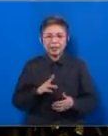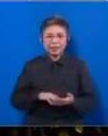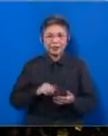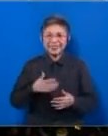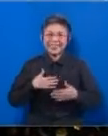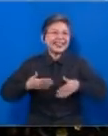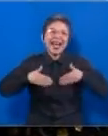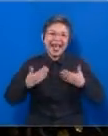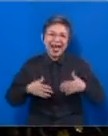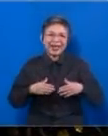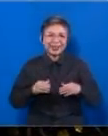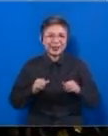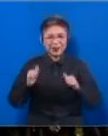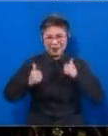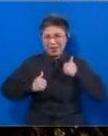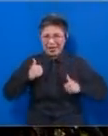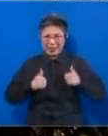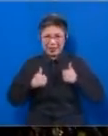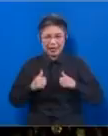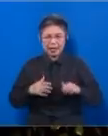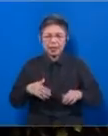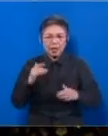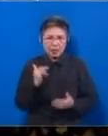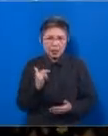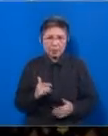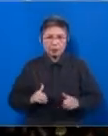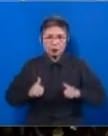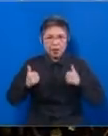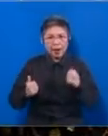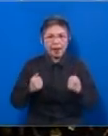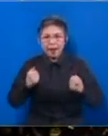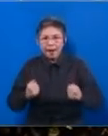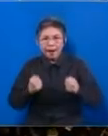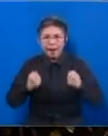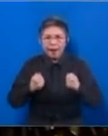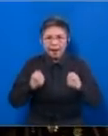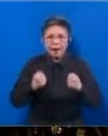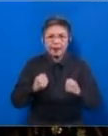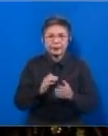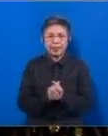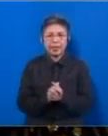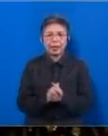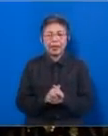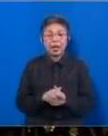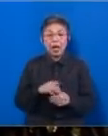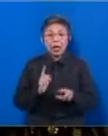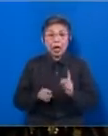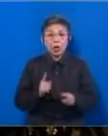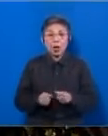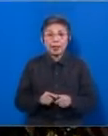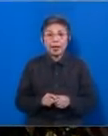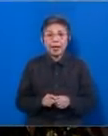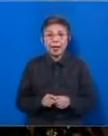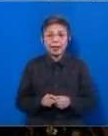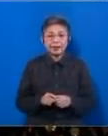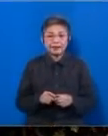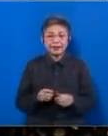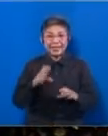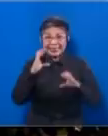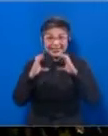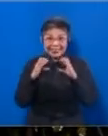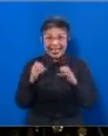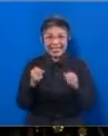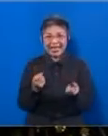senang, terus kita mau berusaha. Tadi di waktu kita itu dapat garapan gitu ya,